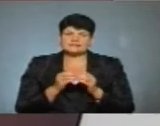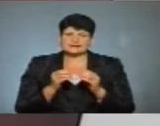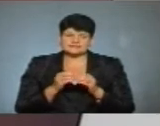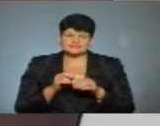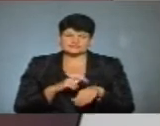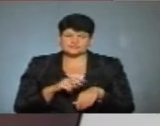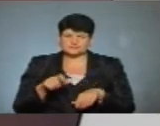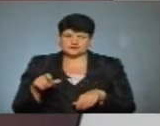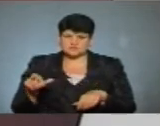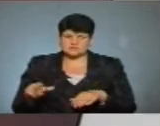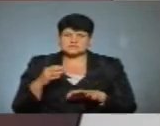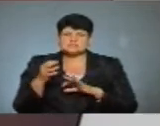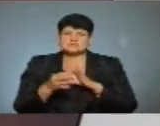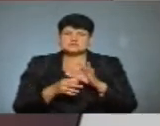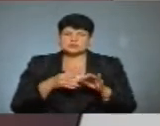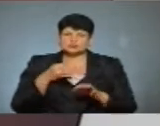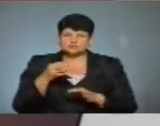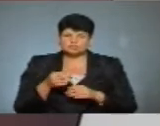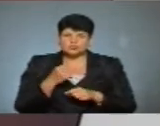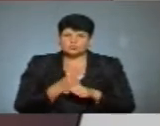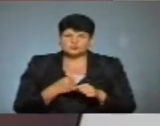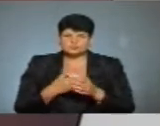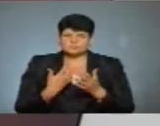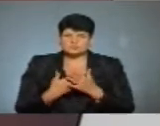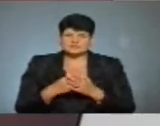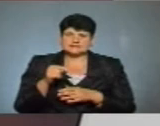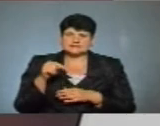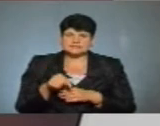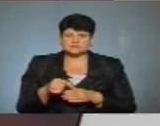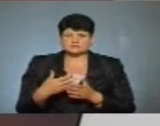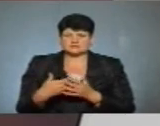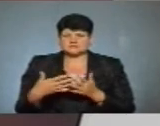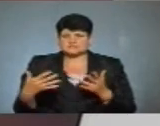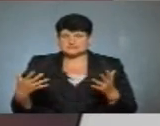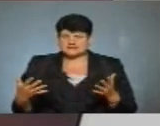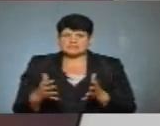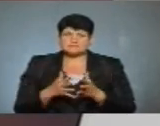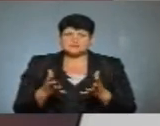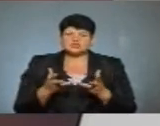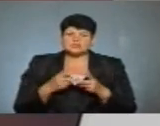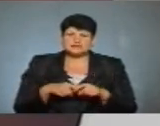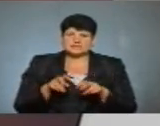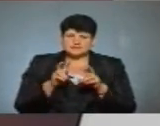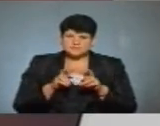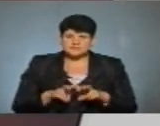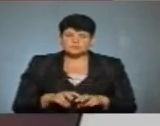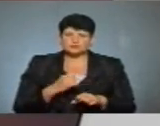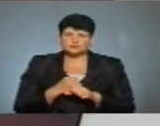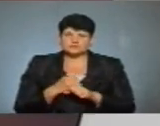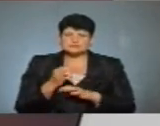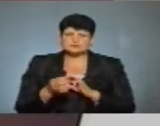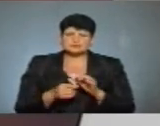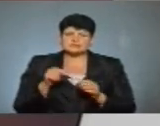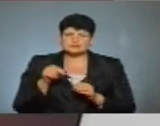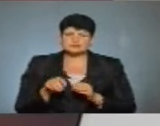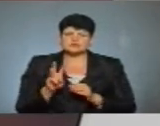вірусологів. За добу, каже Оксана Чайчук, опрацьовують близько 1000 зразків. Найбільша кількість тестів, яку робили за добу –